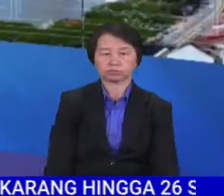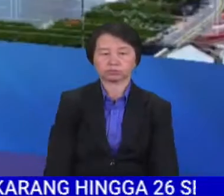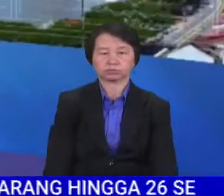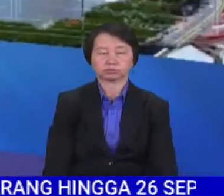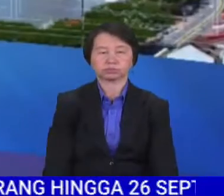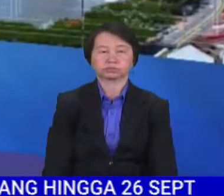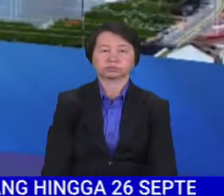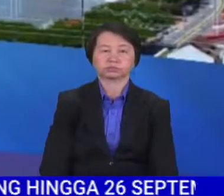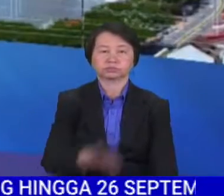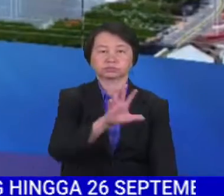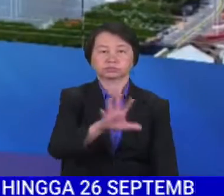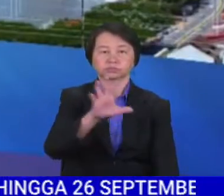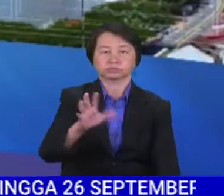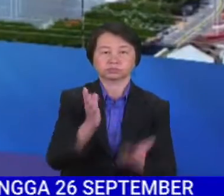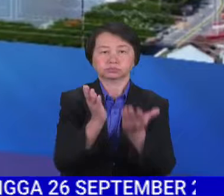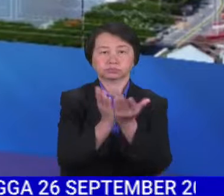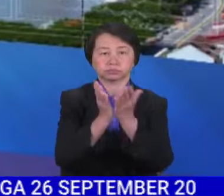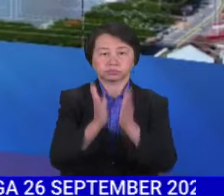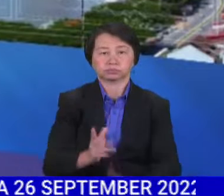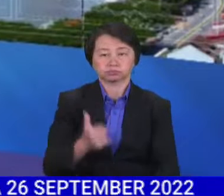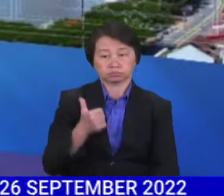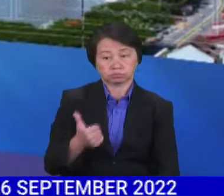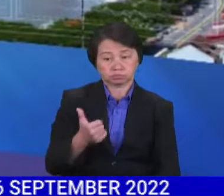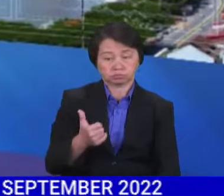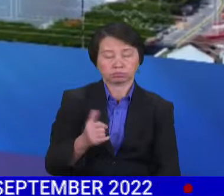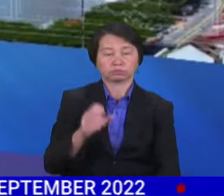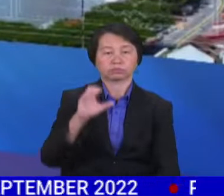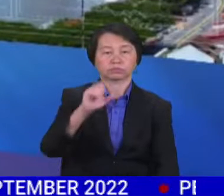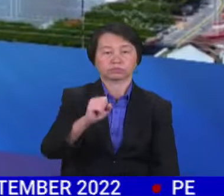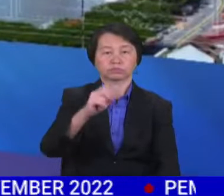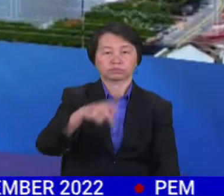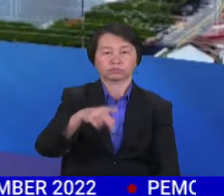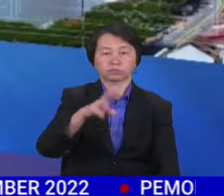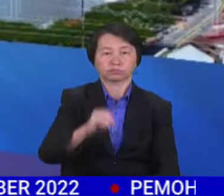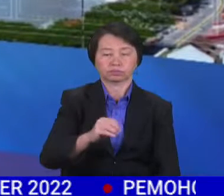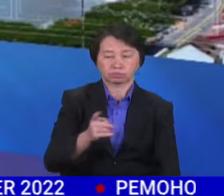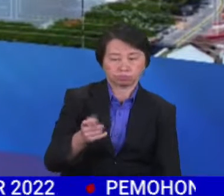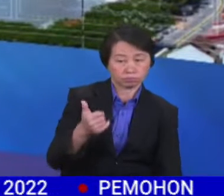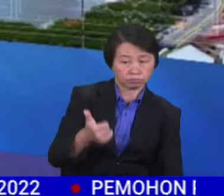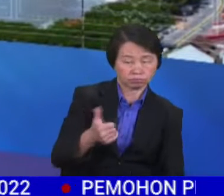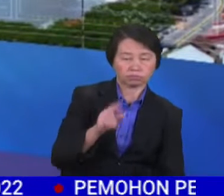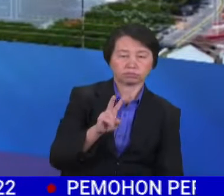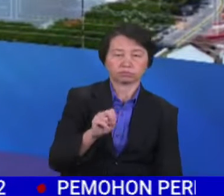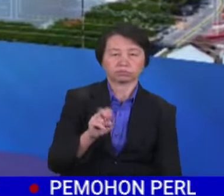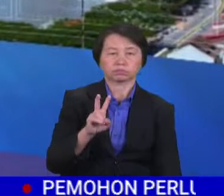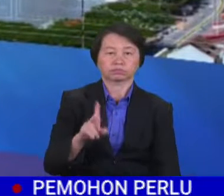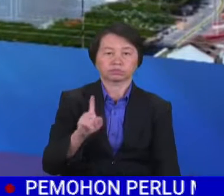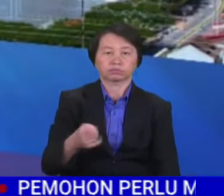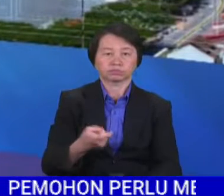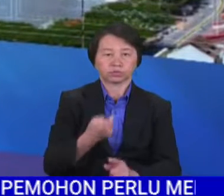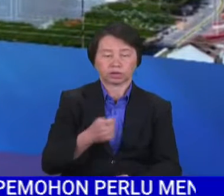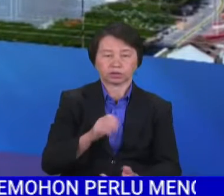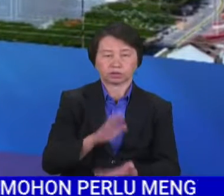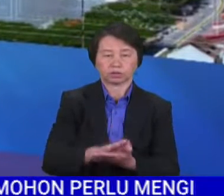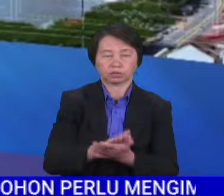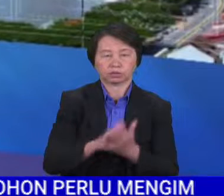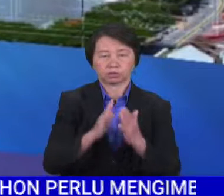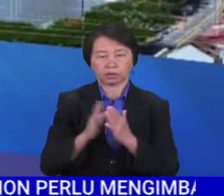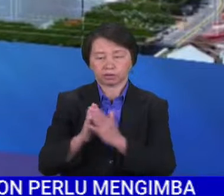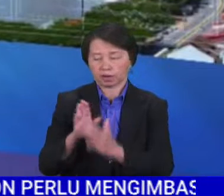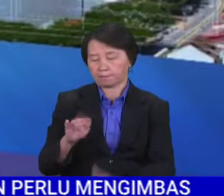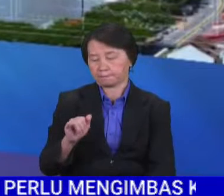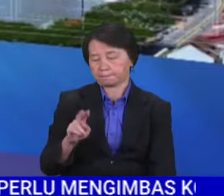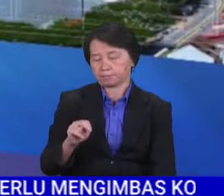seramai 55 pelajar yang cemerlang dalam peperiksaan sijil pelajaran Malaysia SPM 2021 dari SMK Bandar